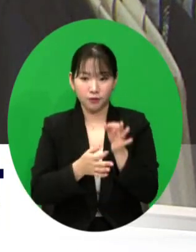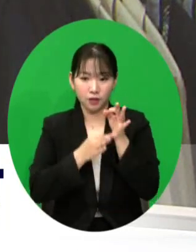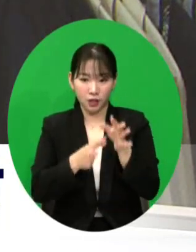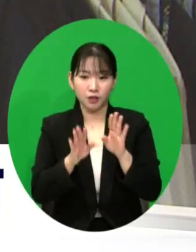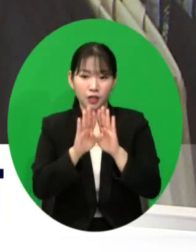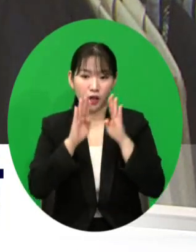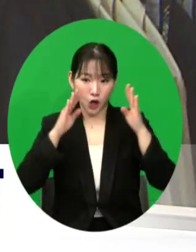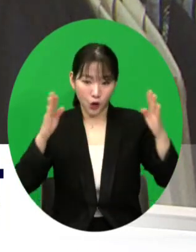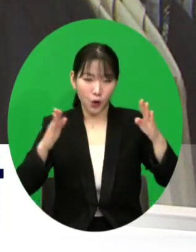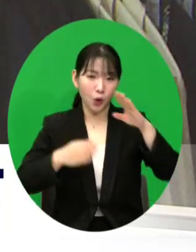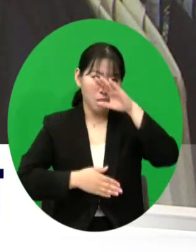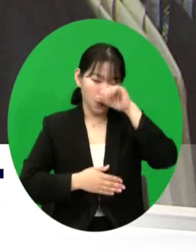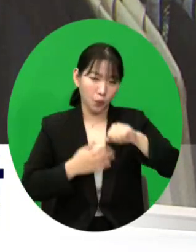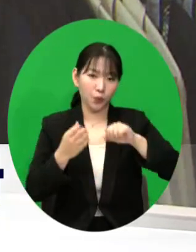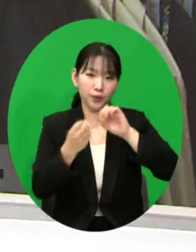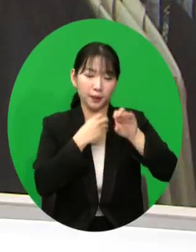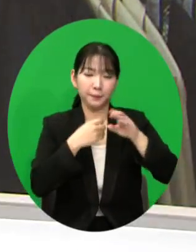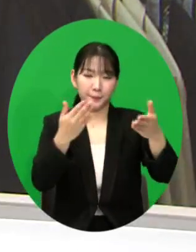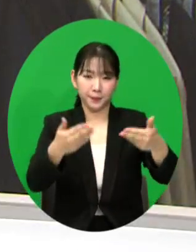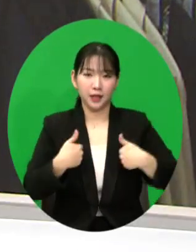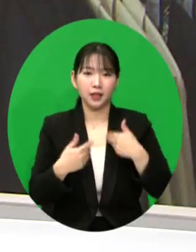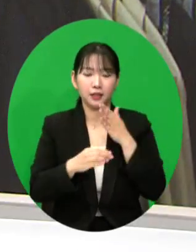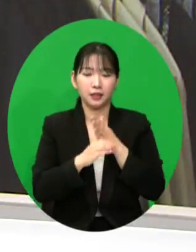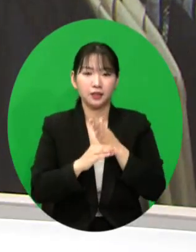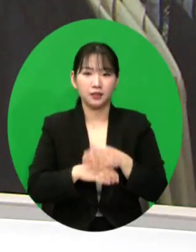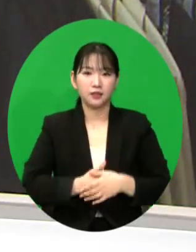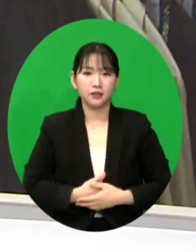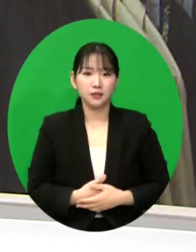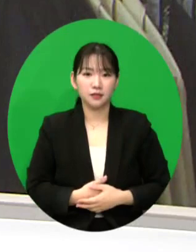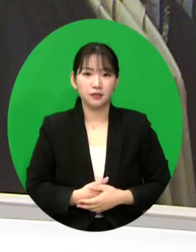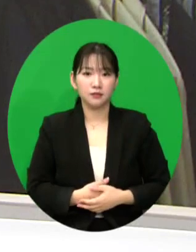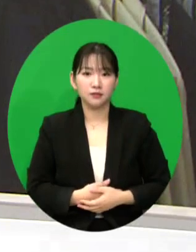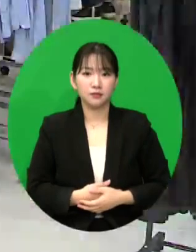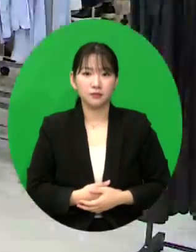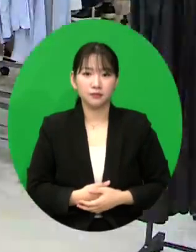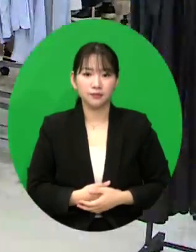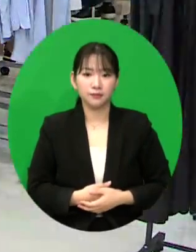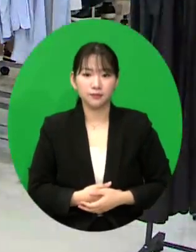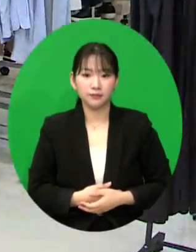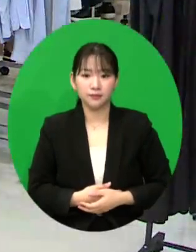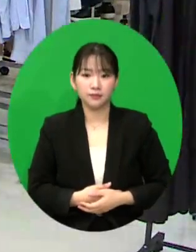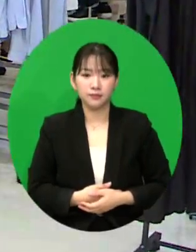열려 반응이 좋습니다. 김초롱 기자가 다녀왔습니다.